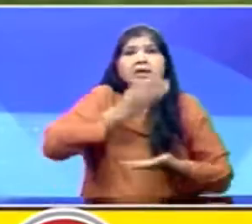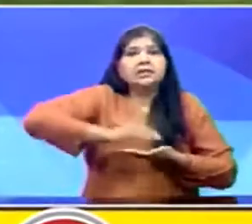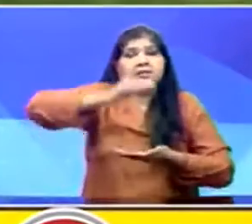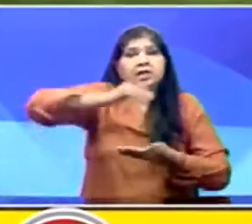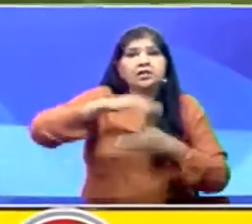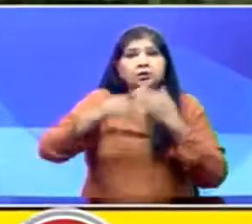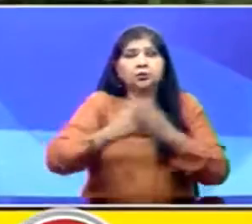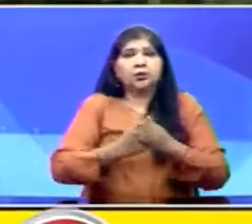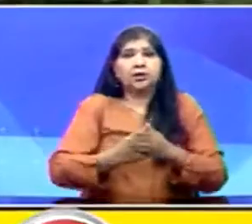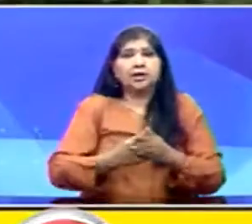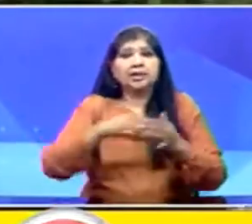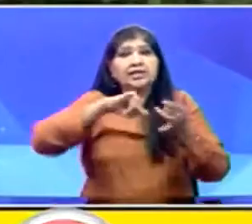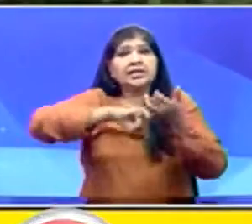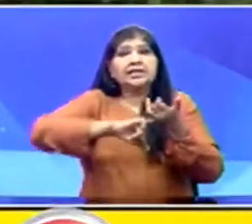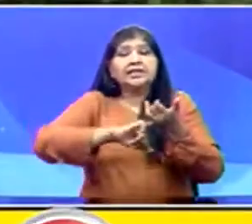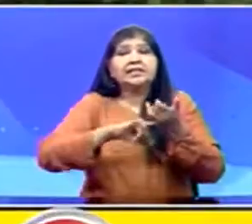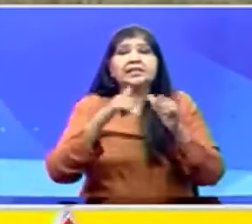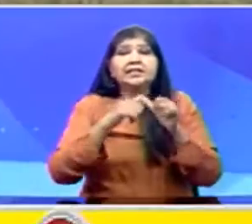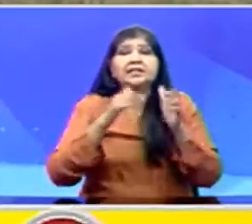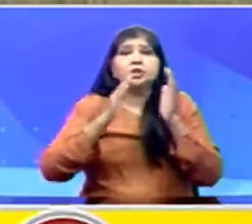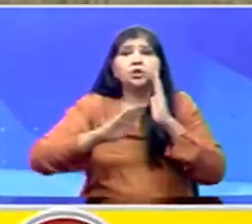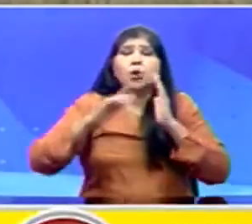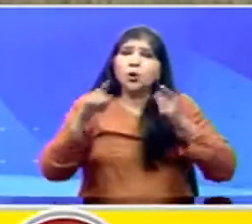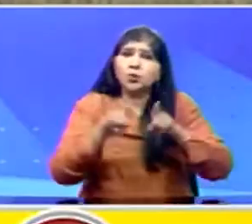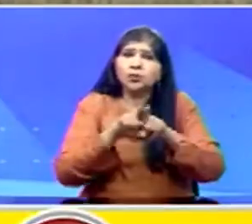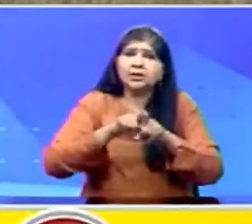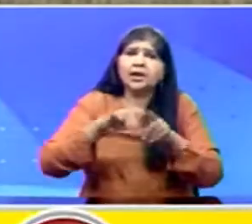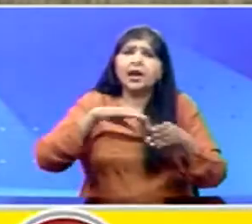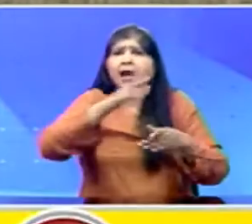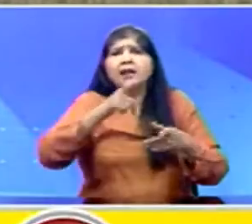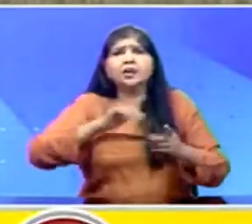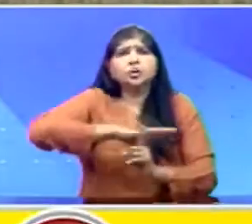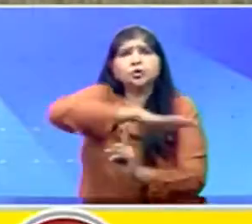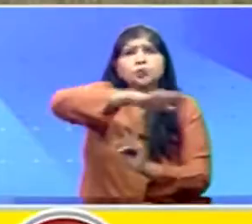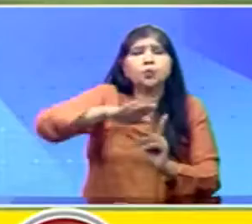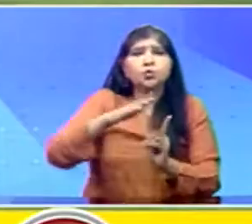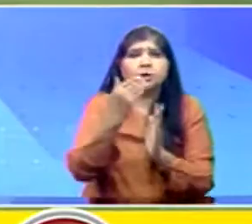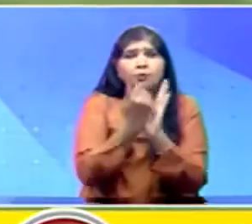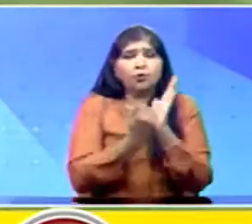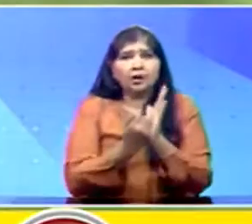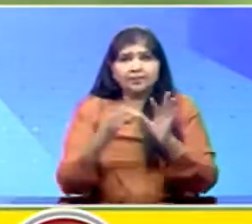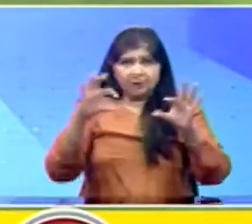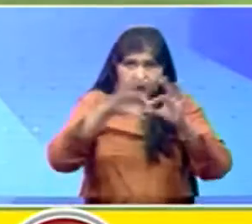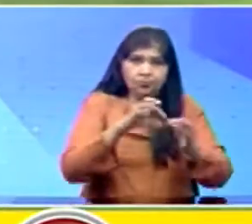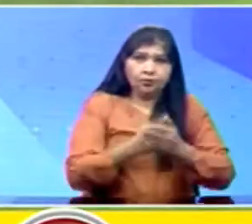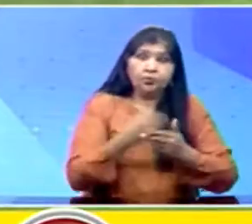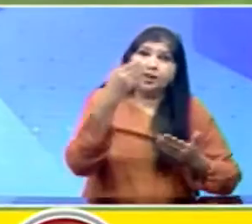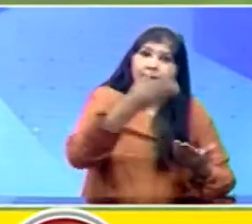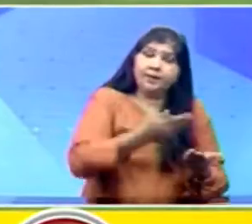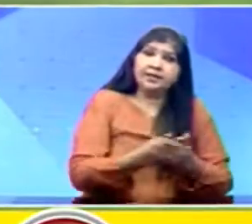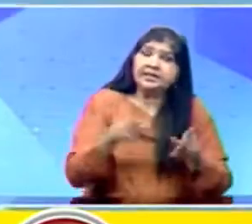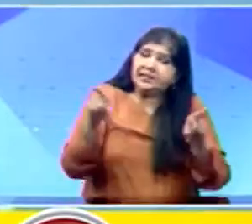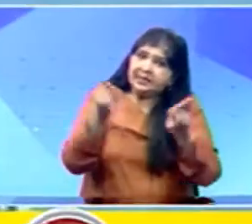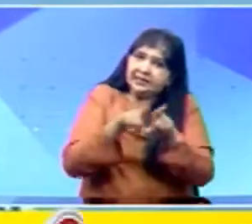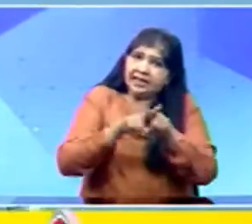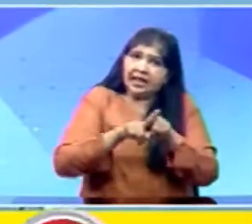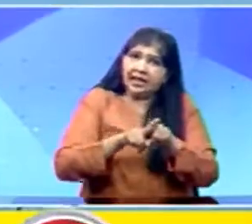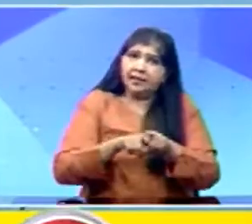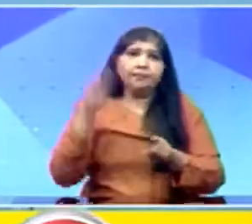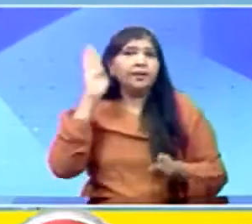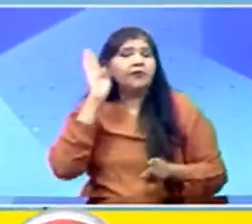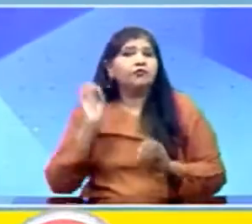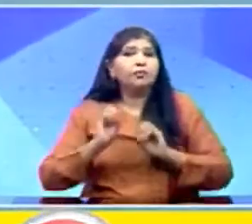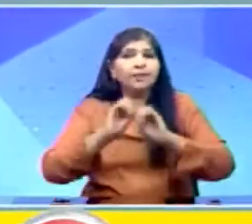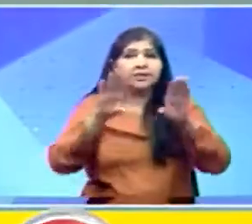संगीत और अन्य सामाजी कारिकमों से जोड़ कर उनके प्रती इसी तरह जागुरूत्ता